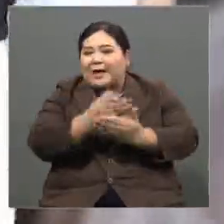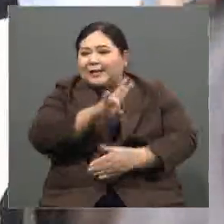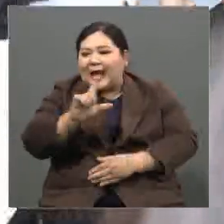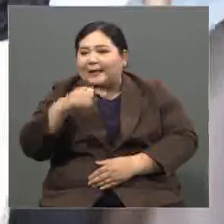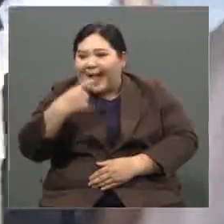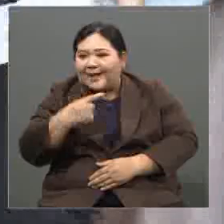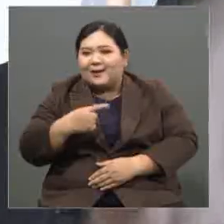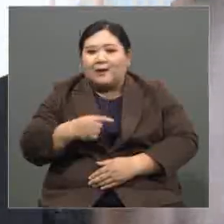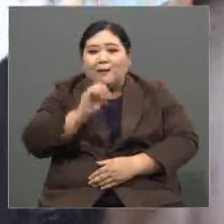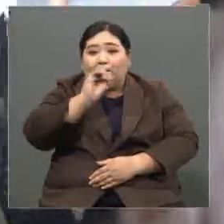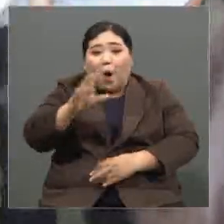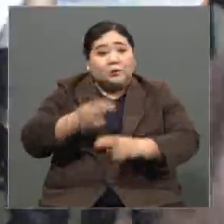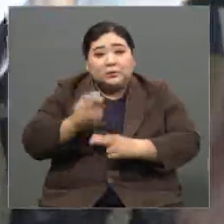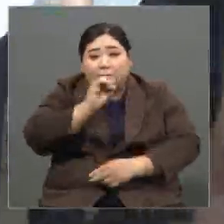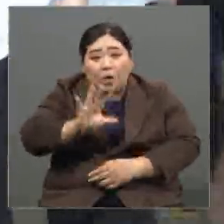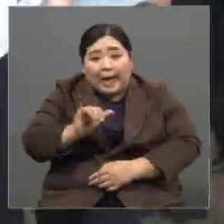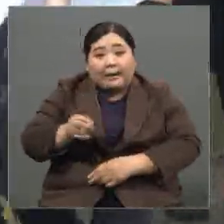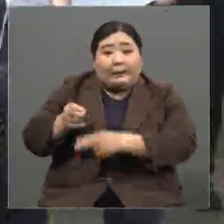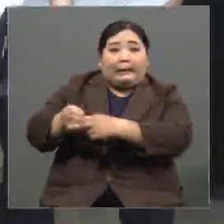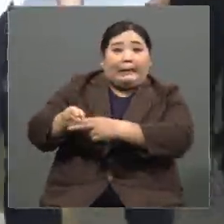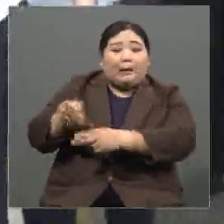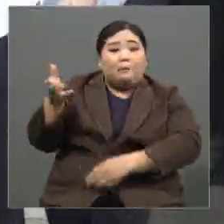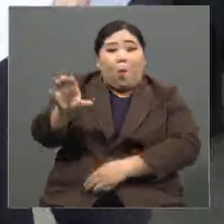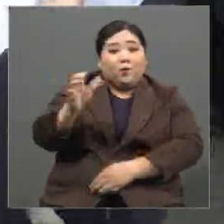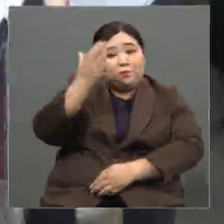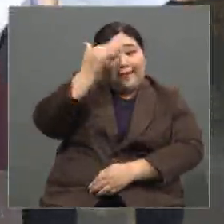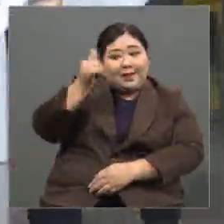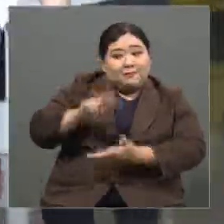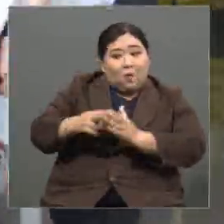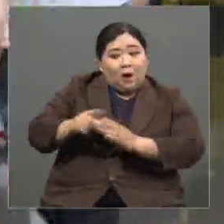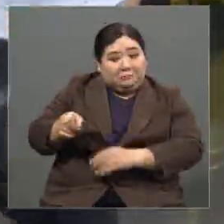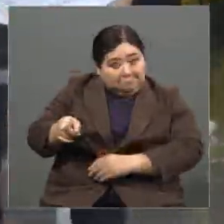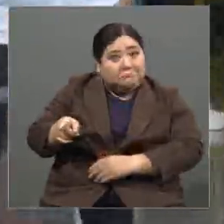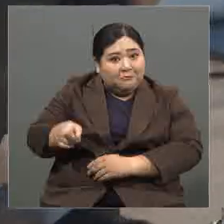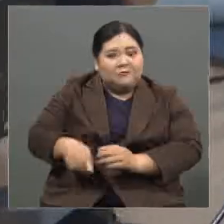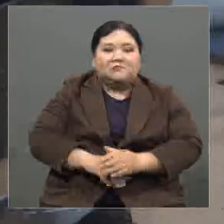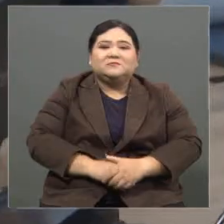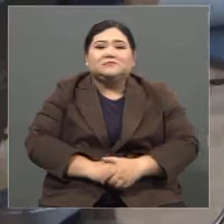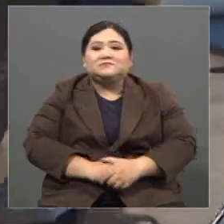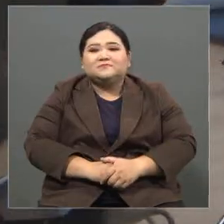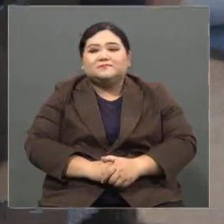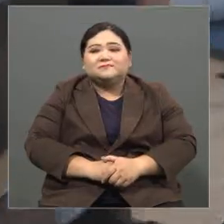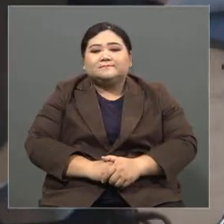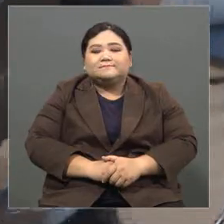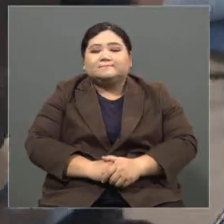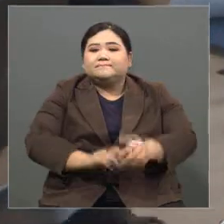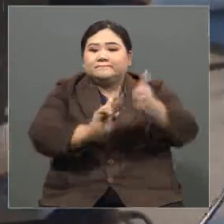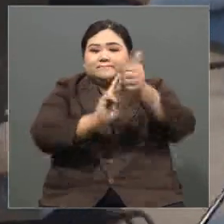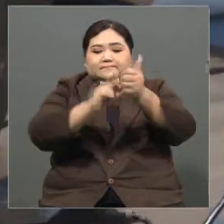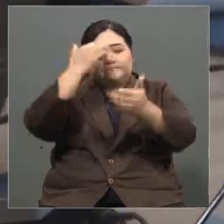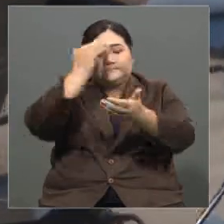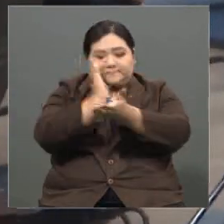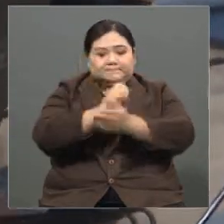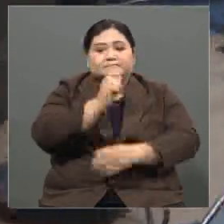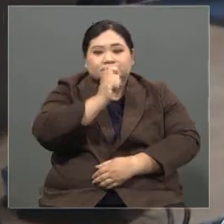มัดตัวหรือเปล่านะฮะอันนี้ก็บอกแบบนี้ส่วนทางด้านพลตำรวจโทจรุณเกียรตปานแก้วหรือว่าผู้กันเต่ารองผู้บัญชาการตำรวจสอบสวน